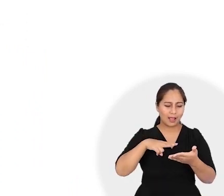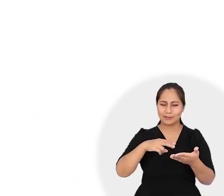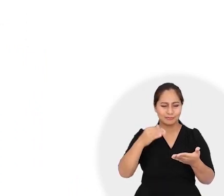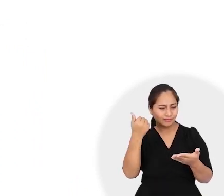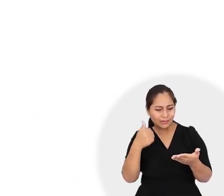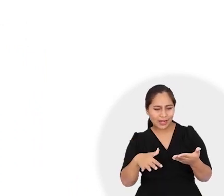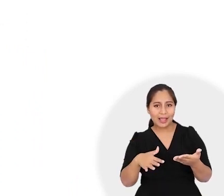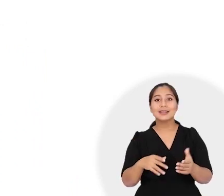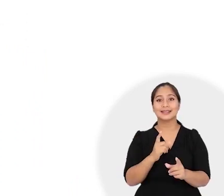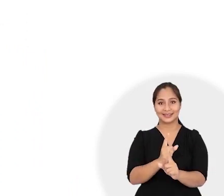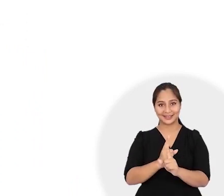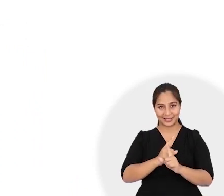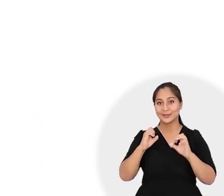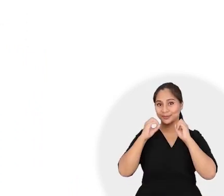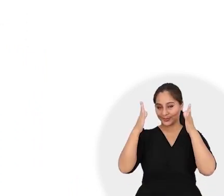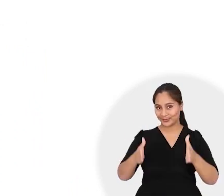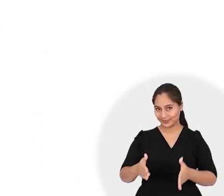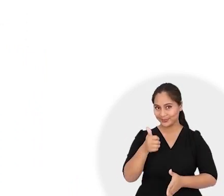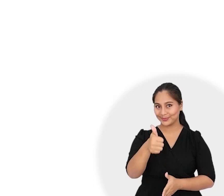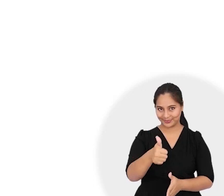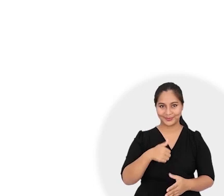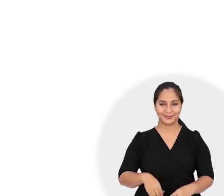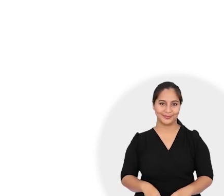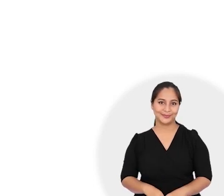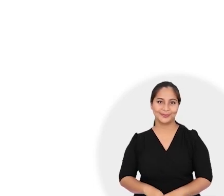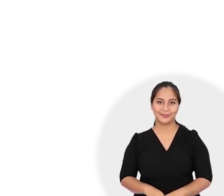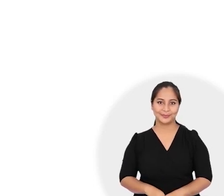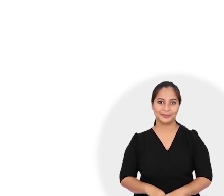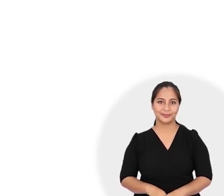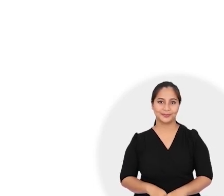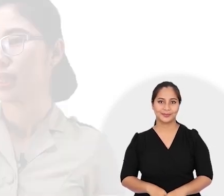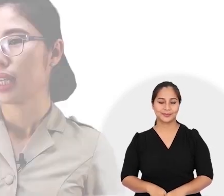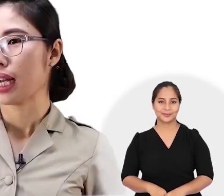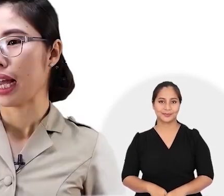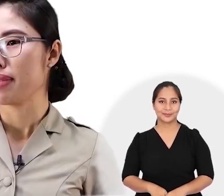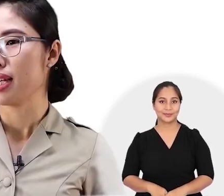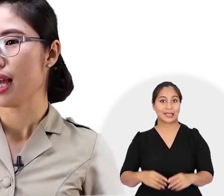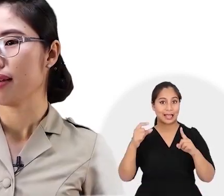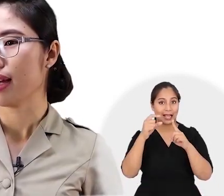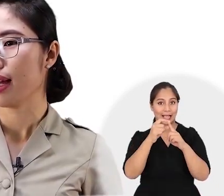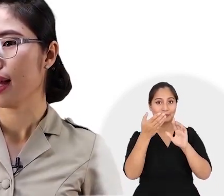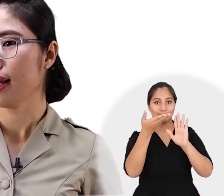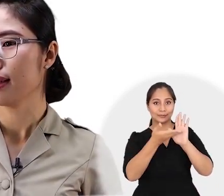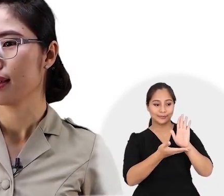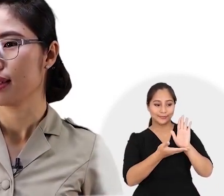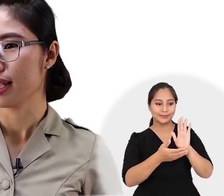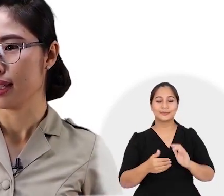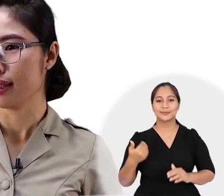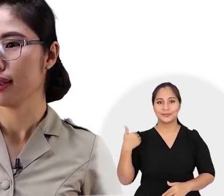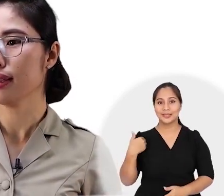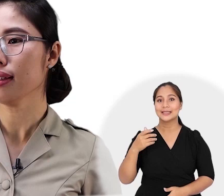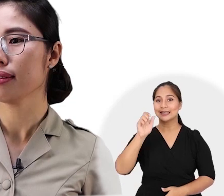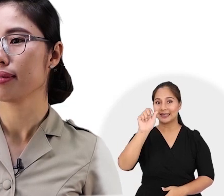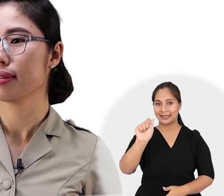ได้ให้พวกหลานอ่านตามหลังครูเด้อคำนี้อ่านว่า